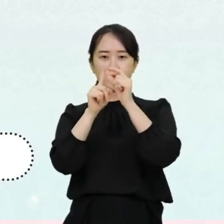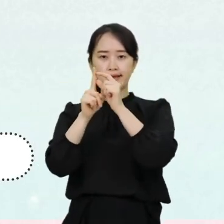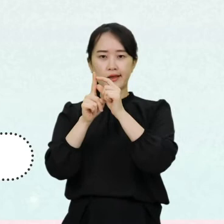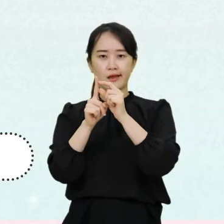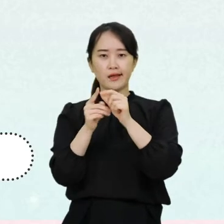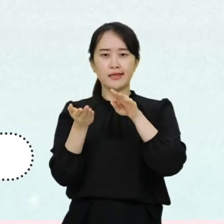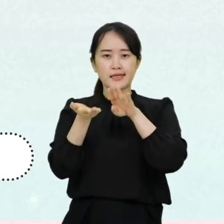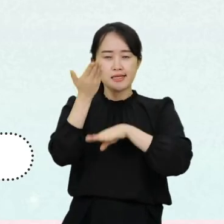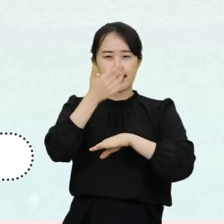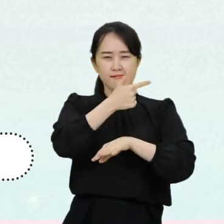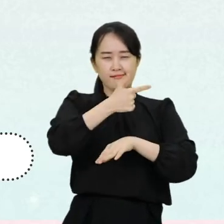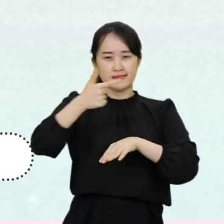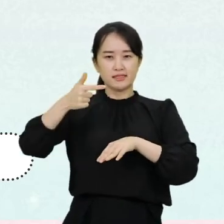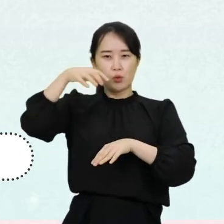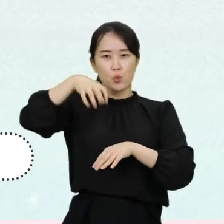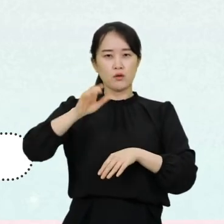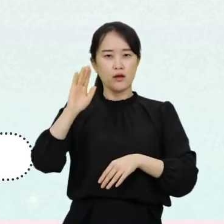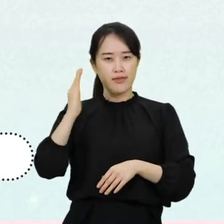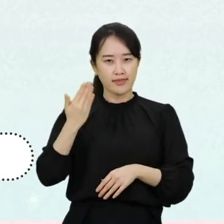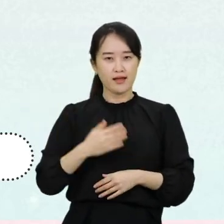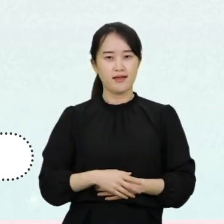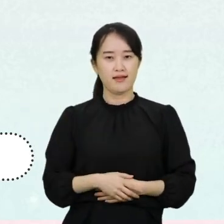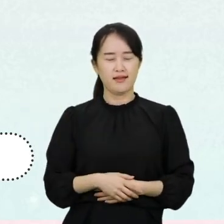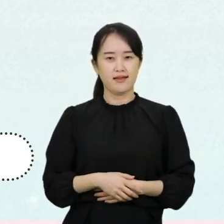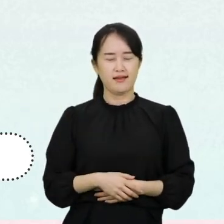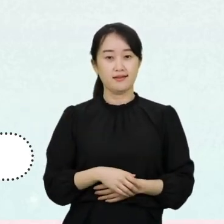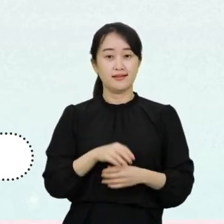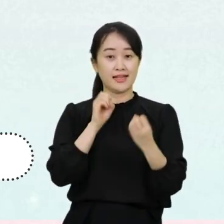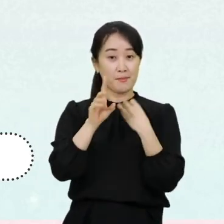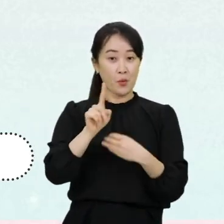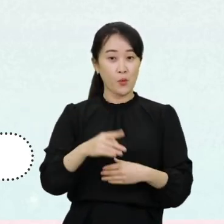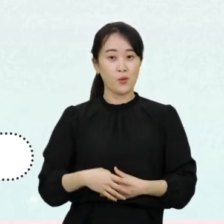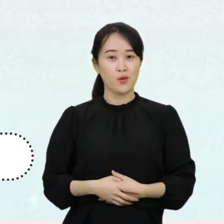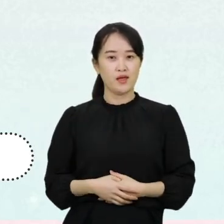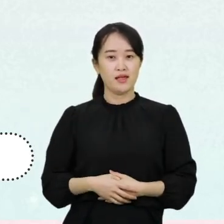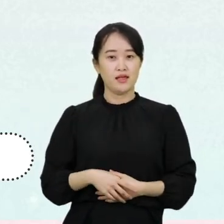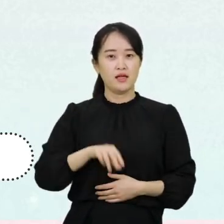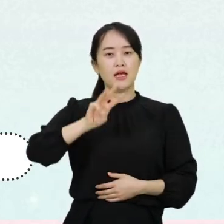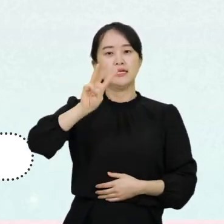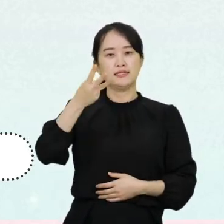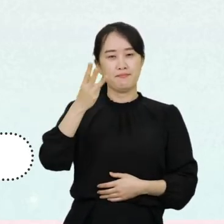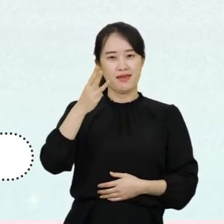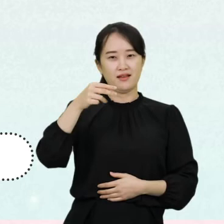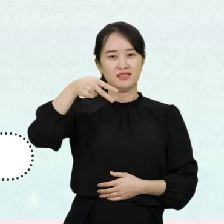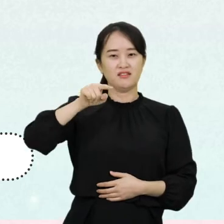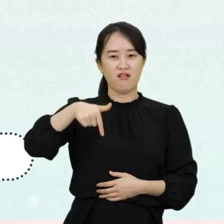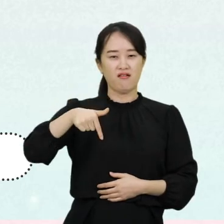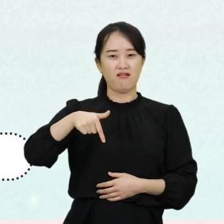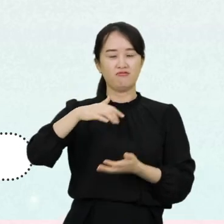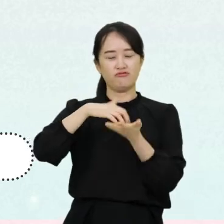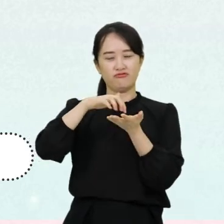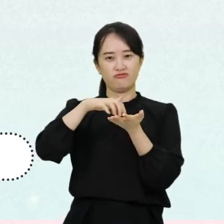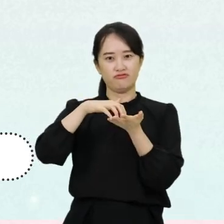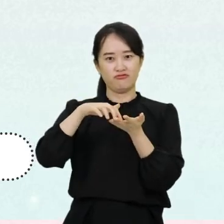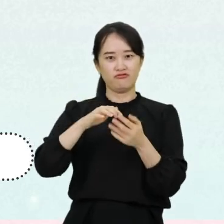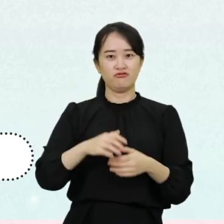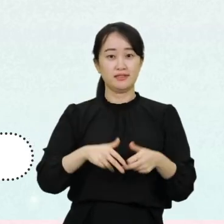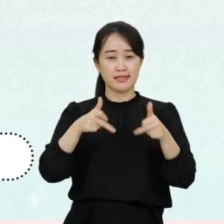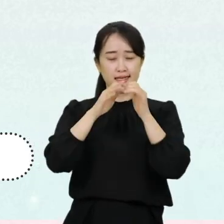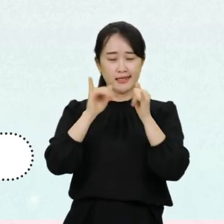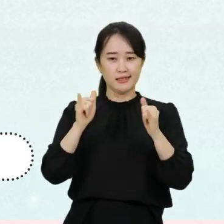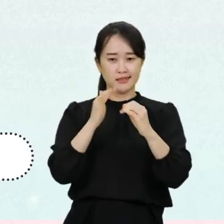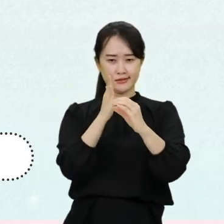땡땡땡석 이상의 대형 상영관이어야 한다. 자, 정답은 300석. 장애인이 중간